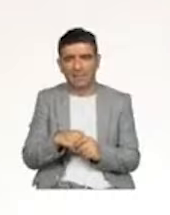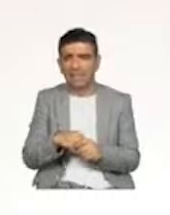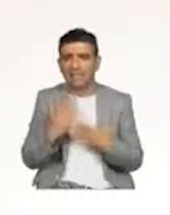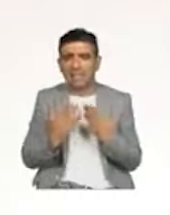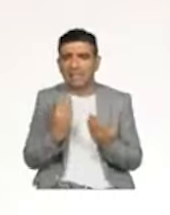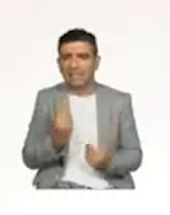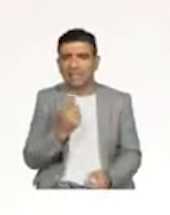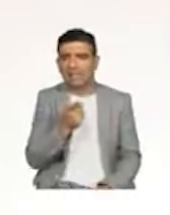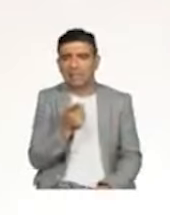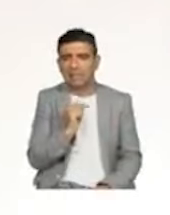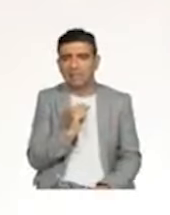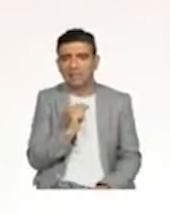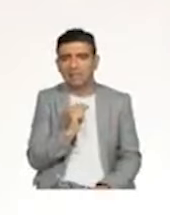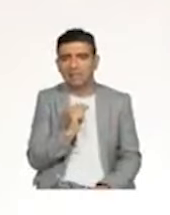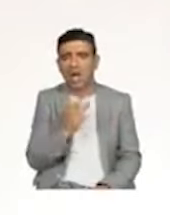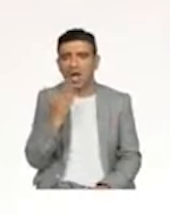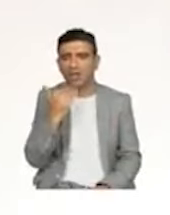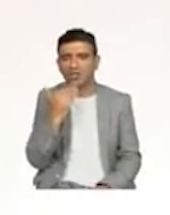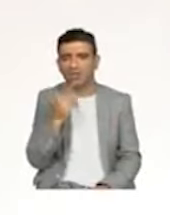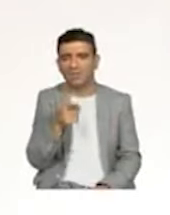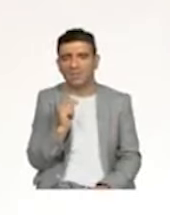Nasıl? Acı.